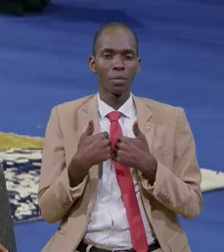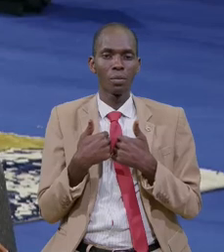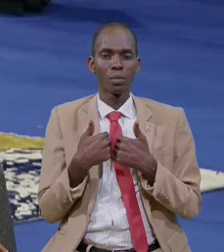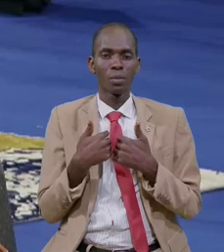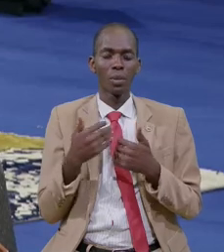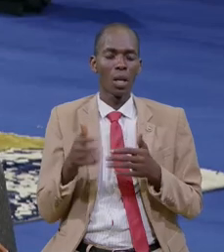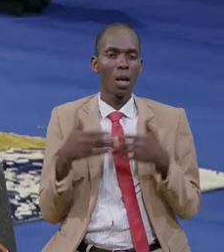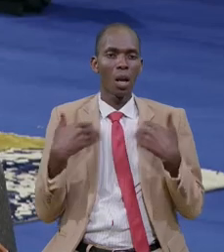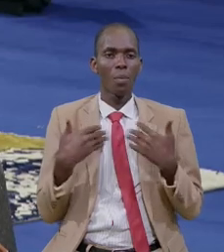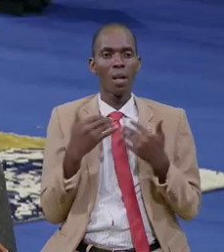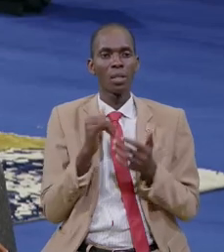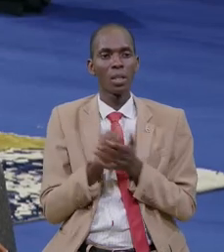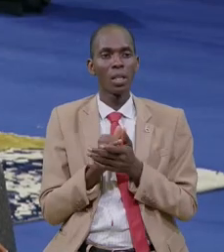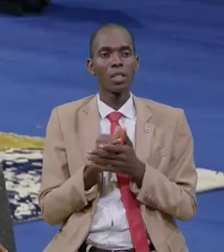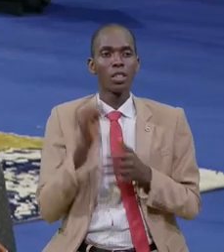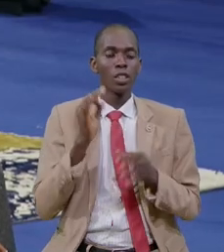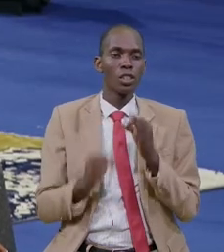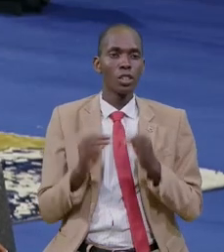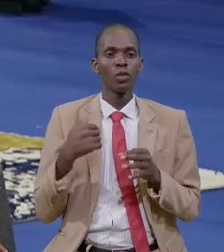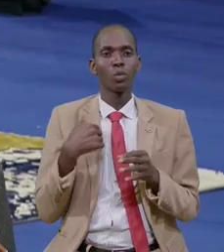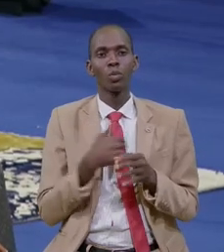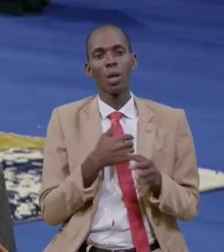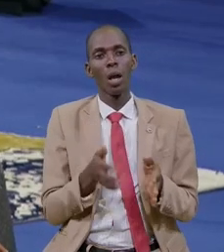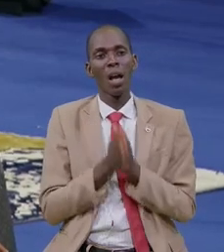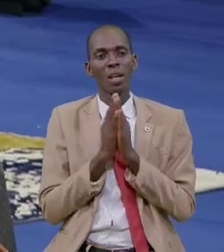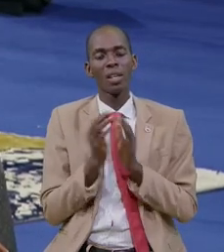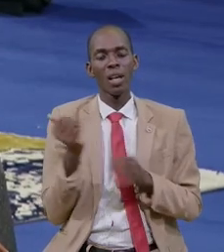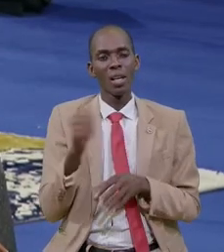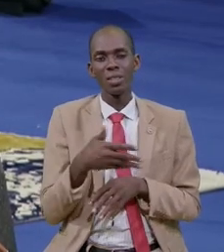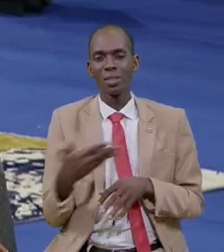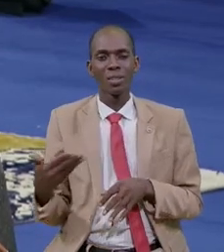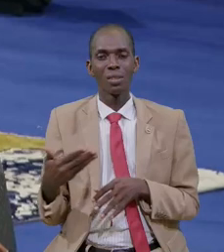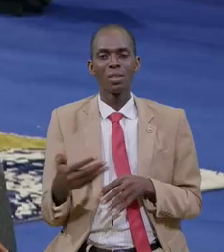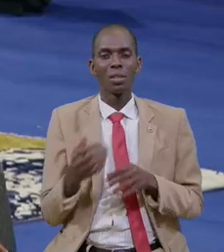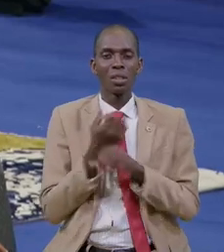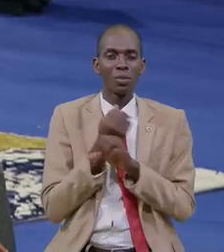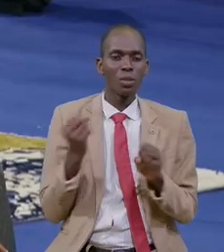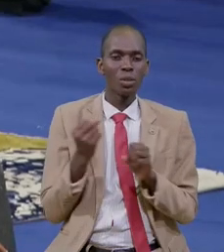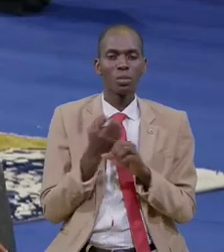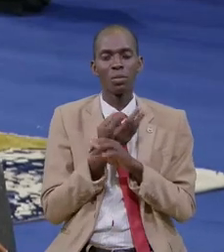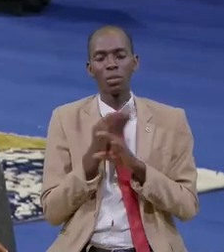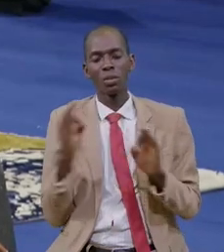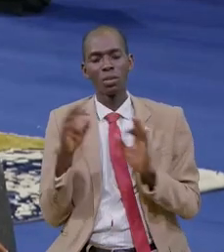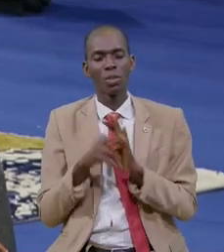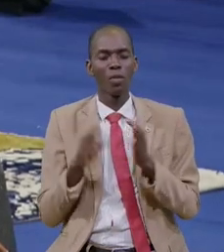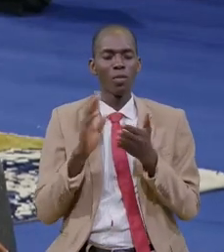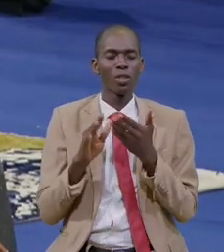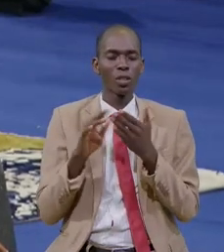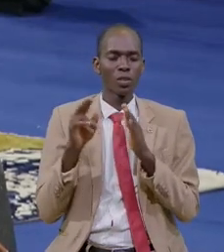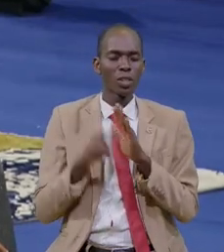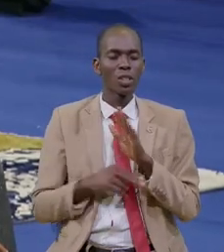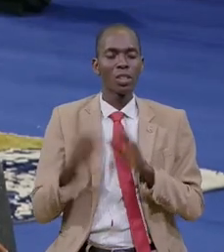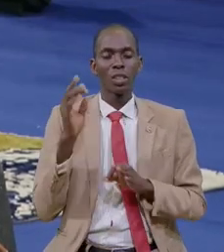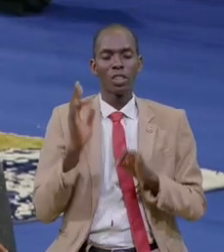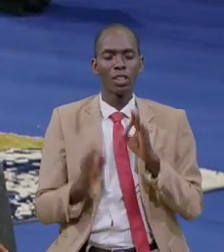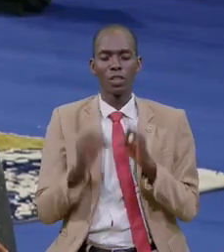cette assurance que si nous demandons quelque chose, le salut, liberté, pardon, la victoire